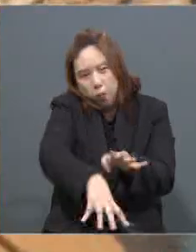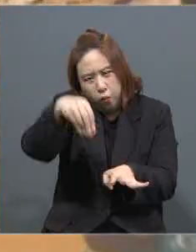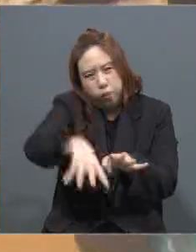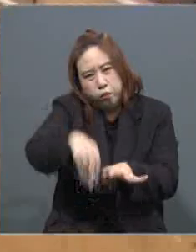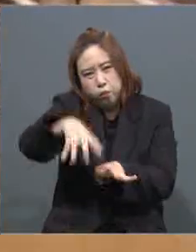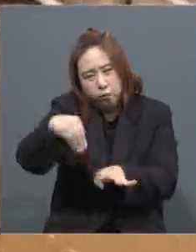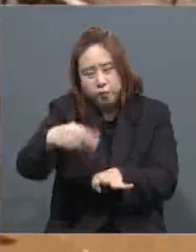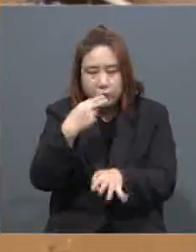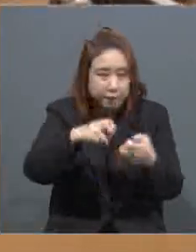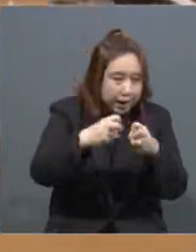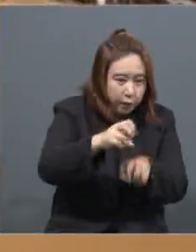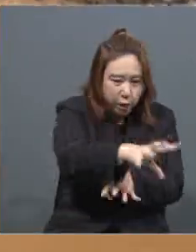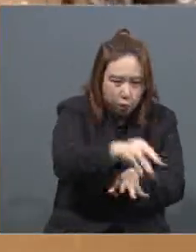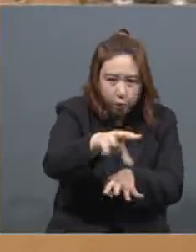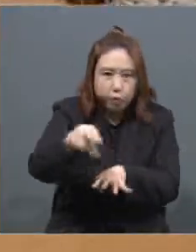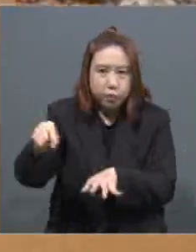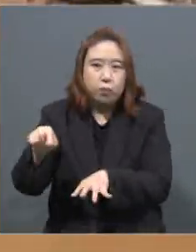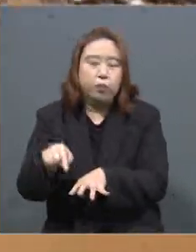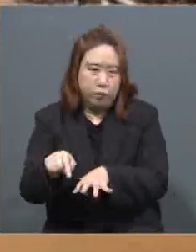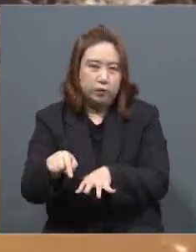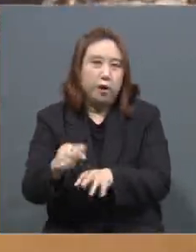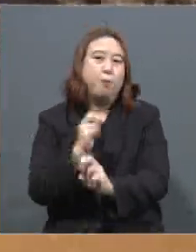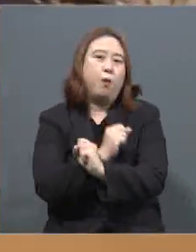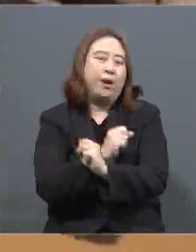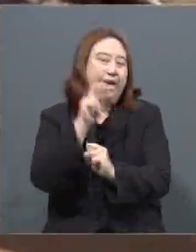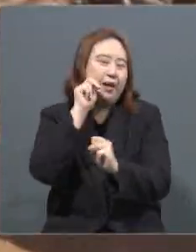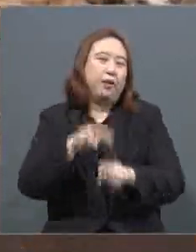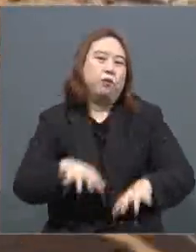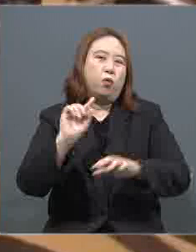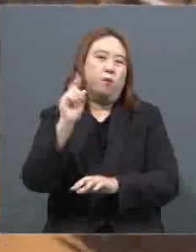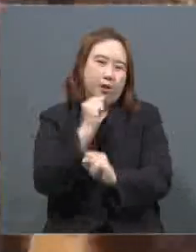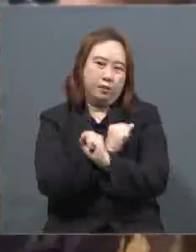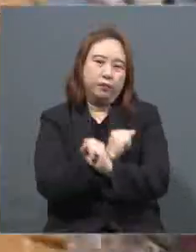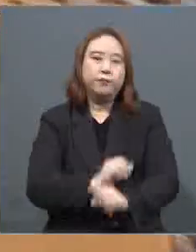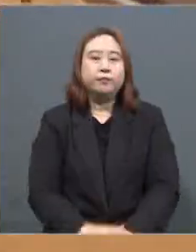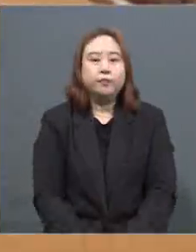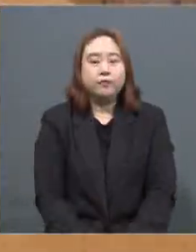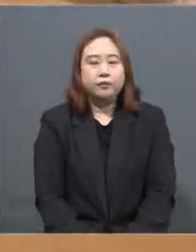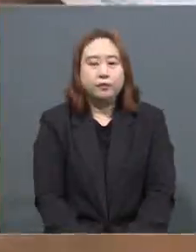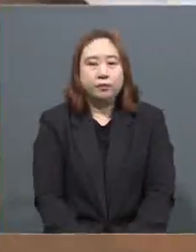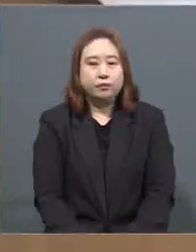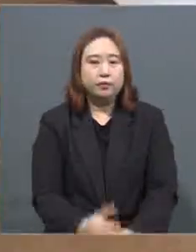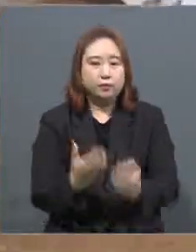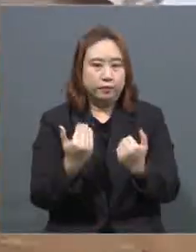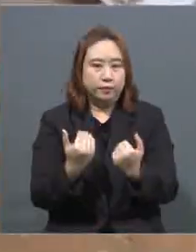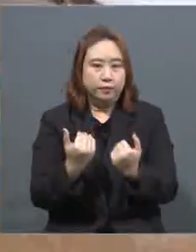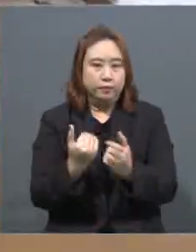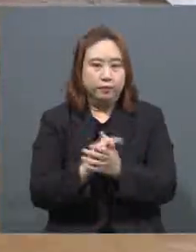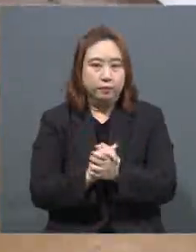งทุกจุดที่เกิดปัญหาเพื่อป้องกันการเกิดน้ำท่วมซ้ำครับ ขณะที่ชุดค้นหาและก็กู้ภัยในเขตเ